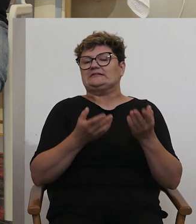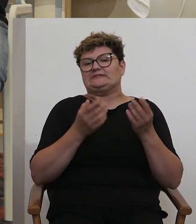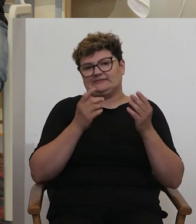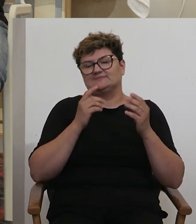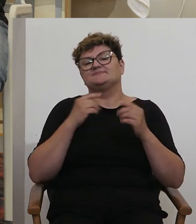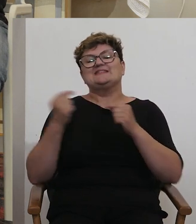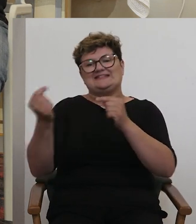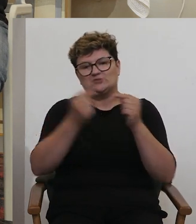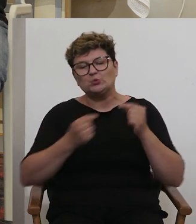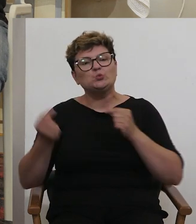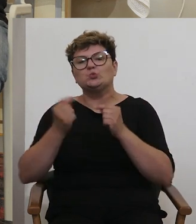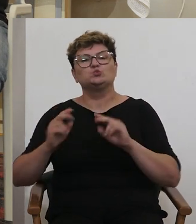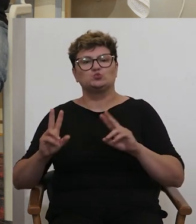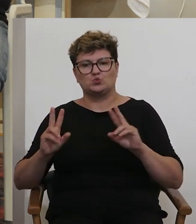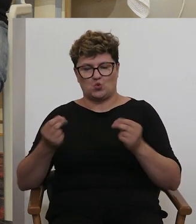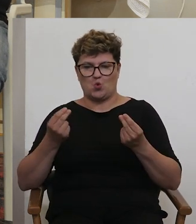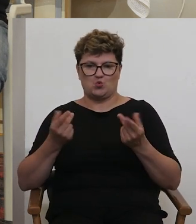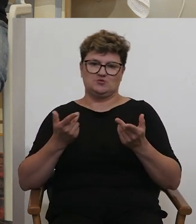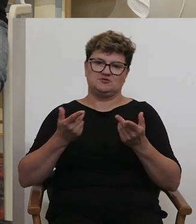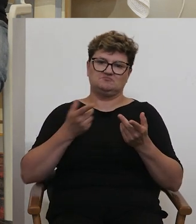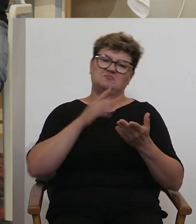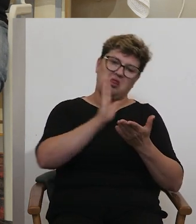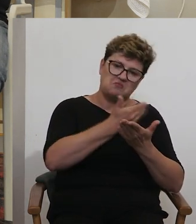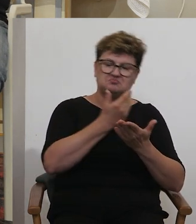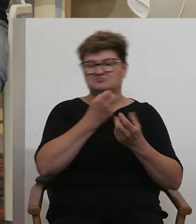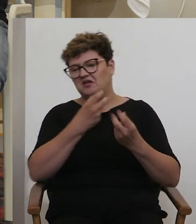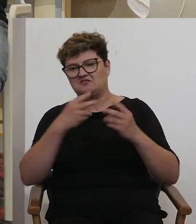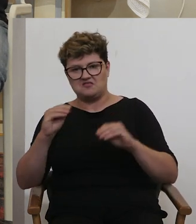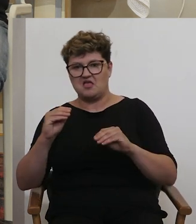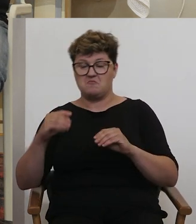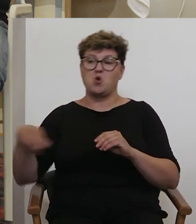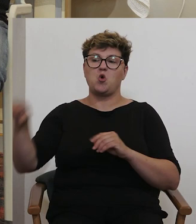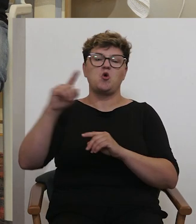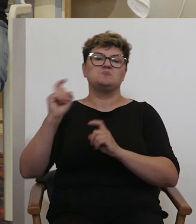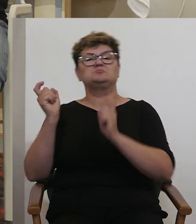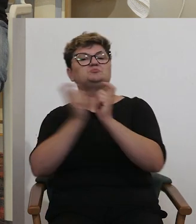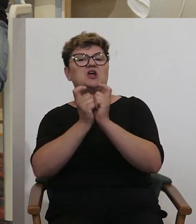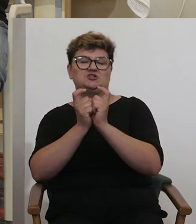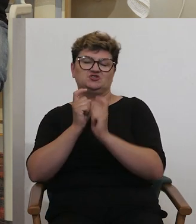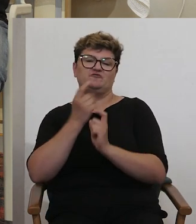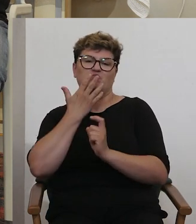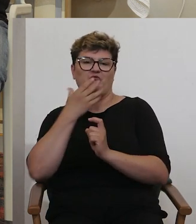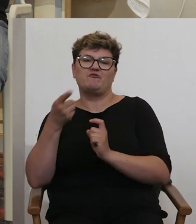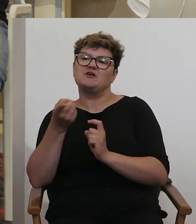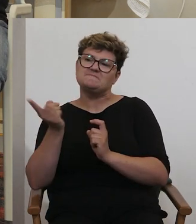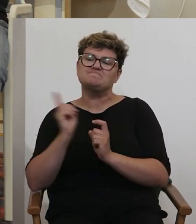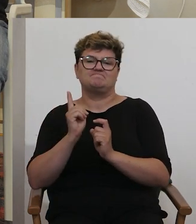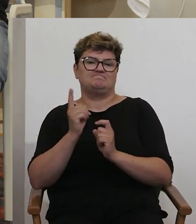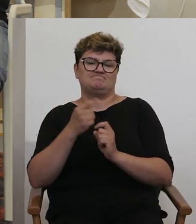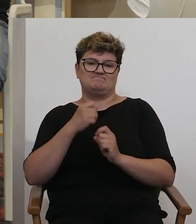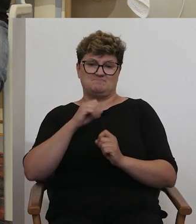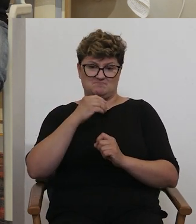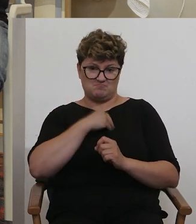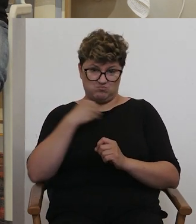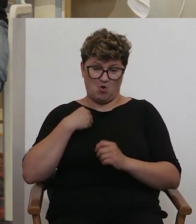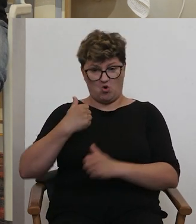ta dyskusja w ogóle wzięła się stąd, że przeciwnicy tego czołgu mówili, że tak naprawdę żadne polskie